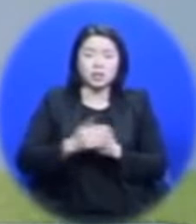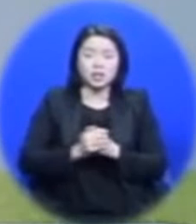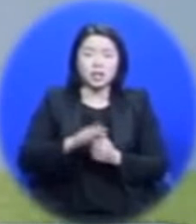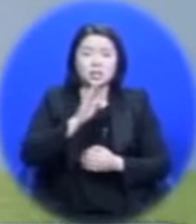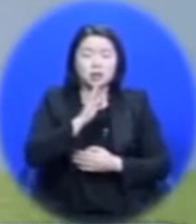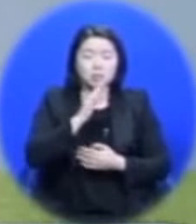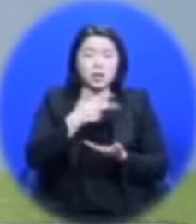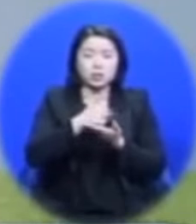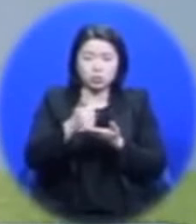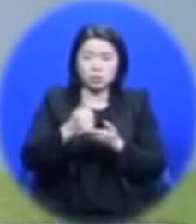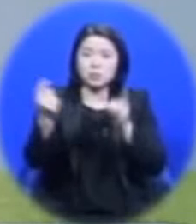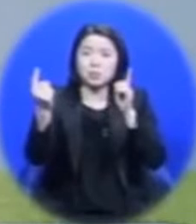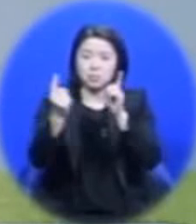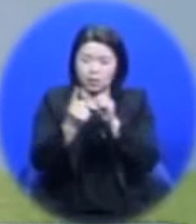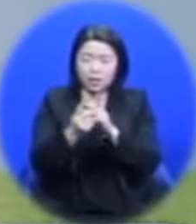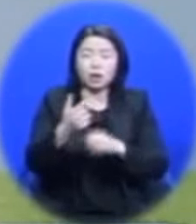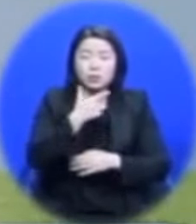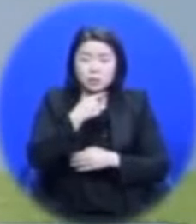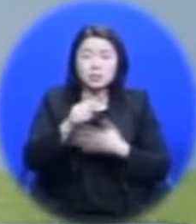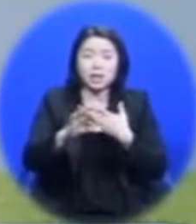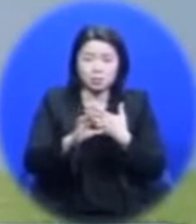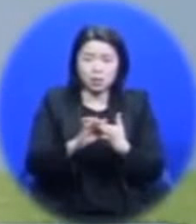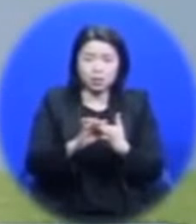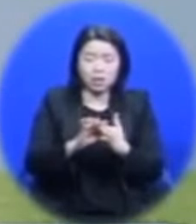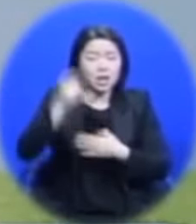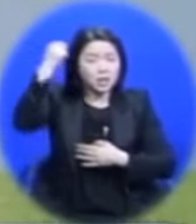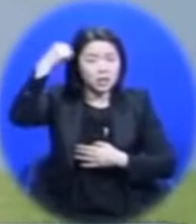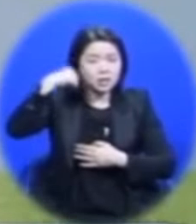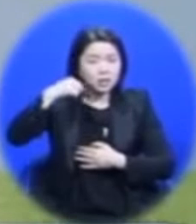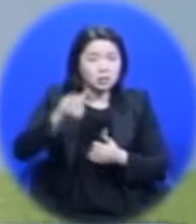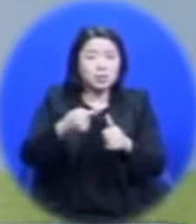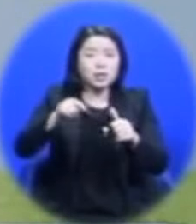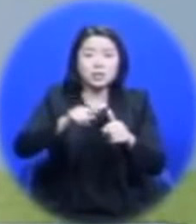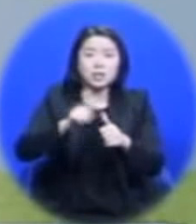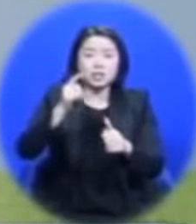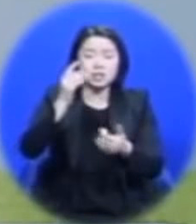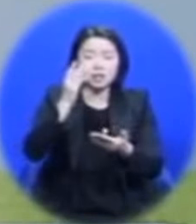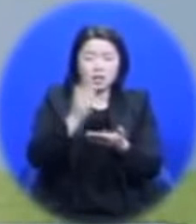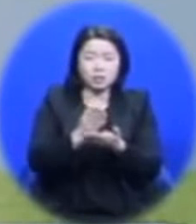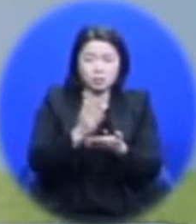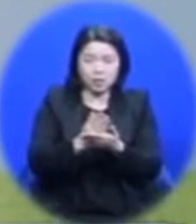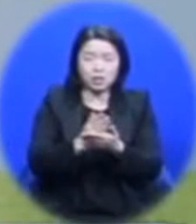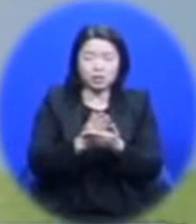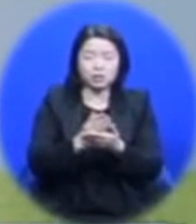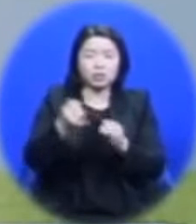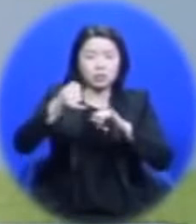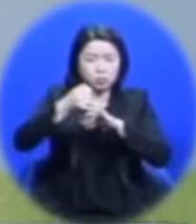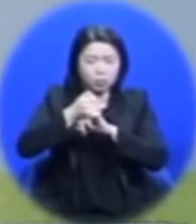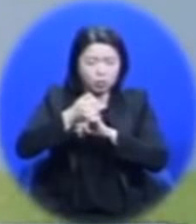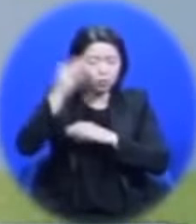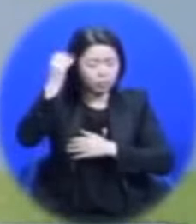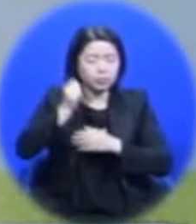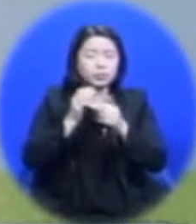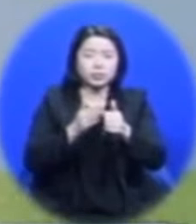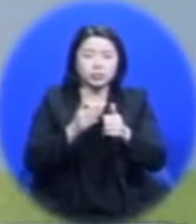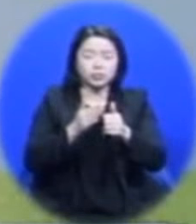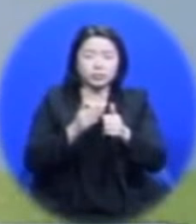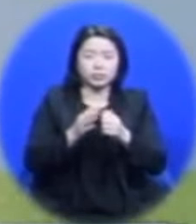정말 주님을 만나고 싶으시다면 느낌에 의존하면 안 된다는 것을 꼭 명심해야 됩니다. 느낌